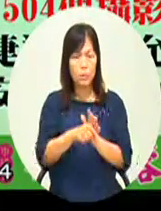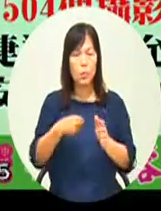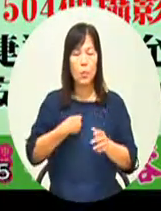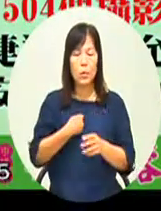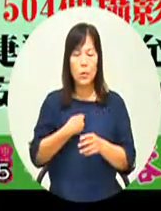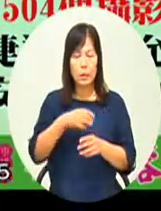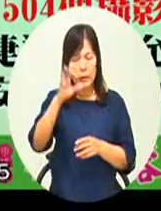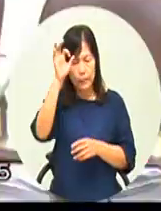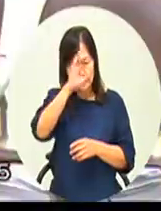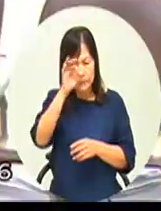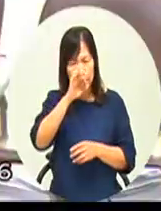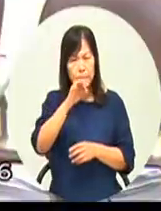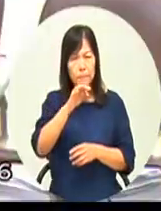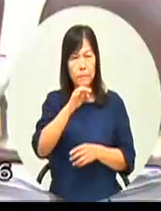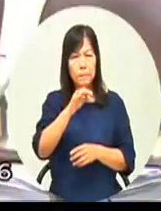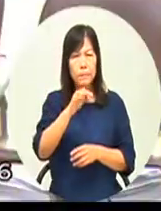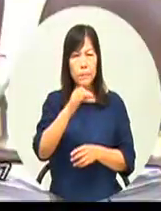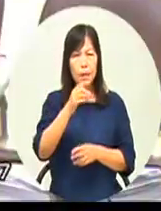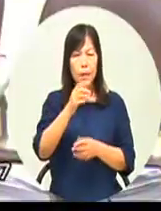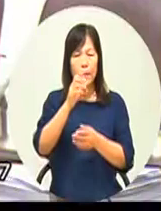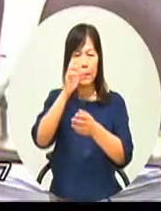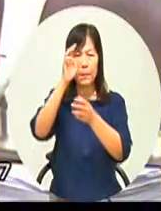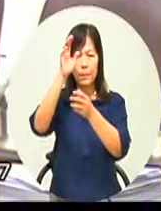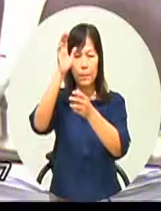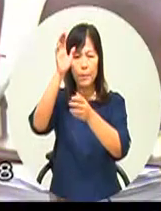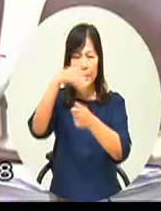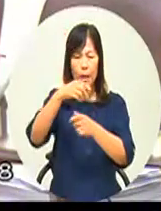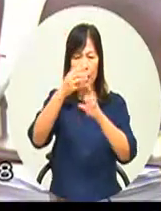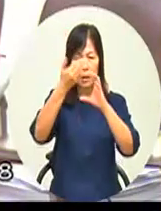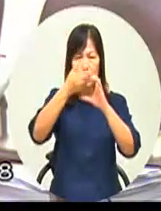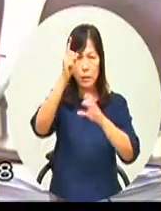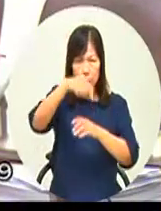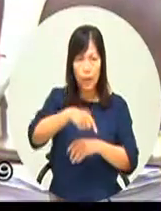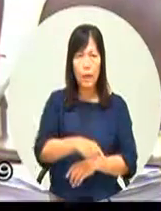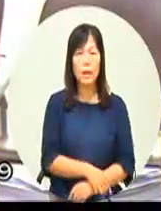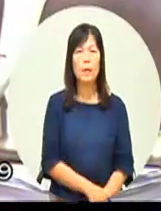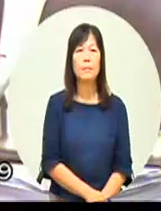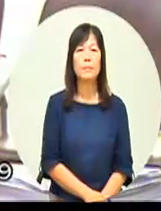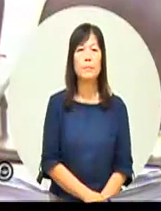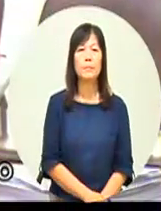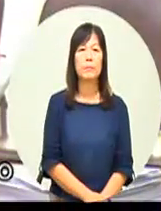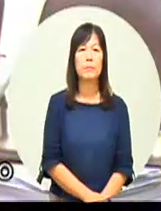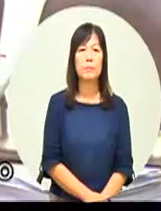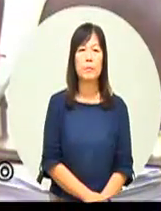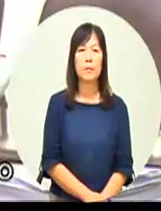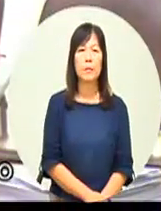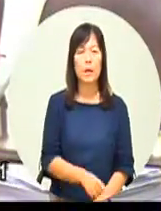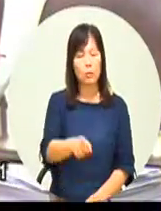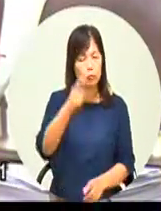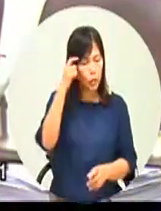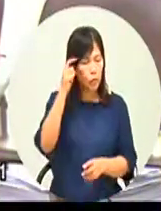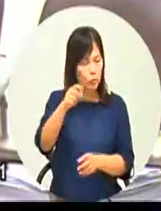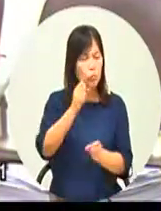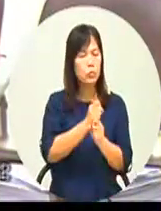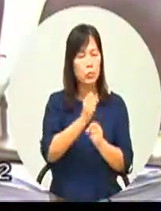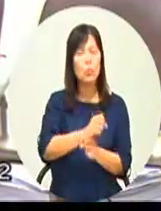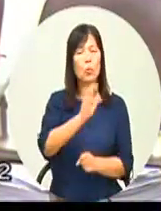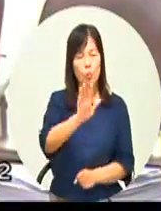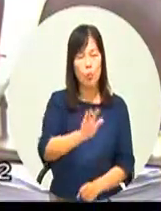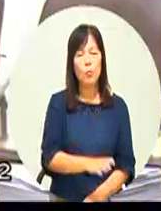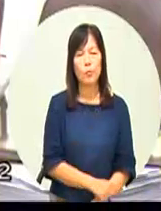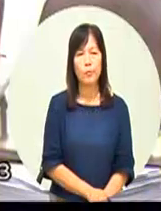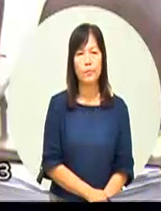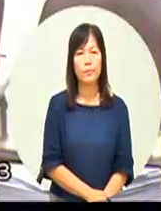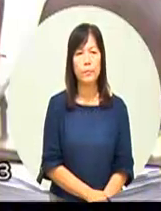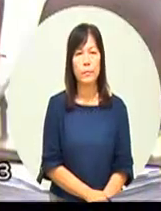找媒体来呀，但是我是想讲，你有在做，